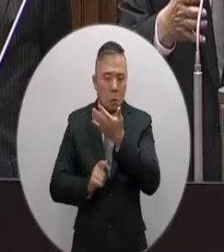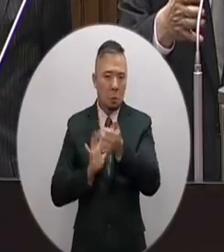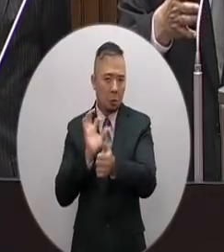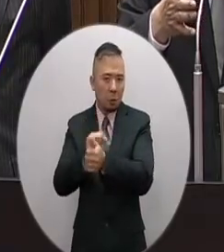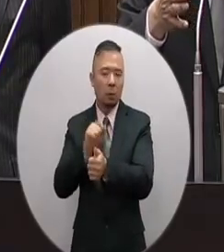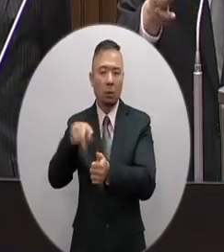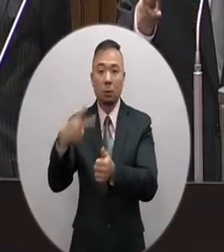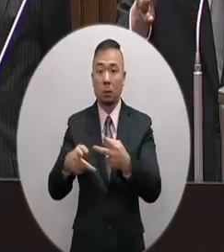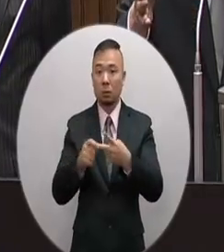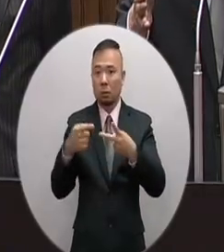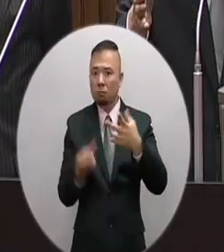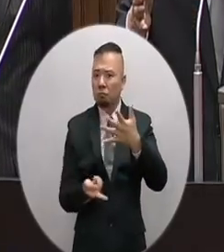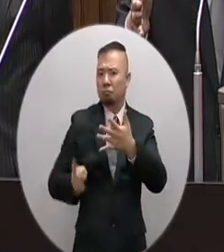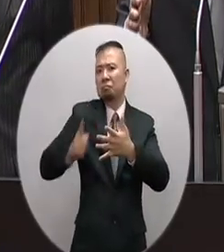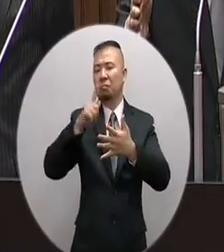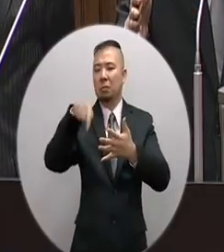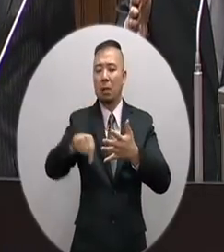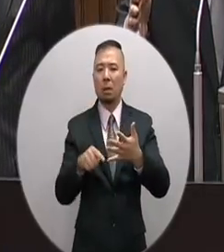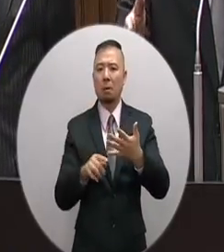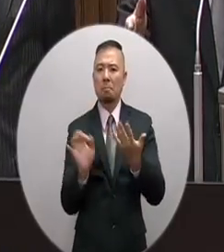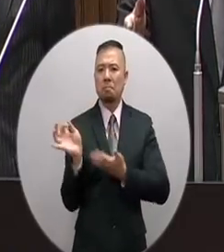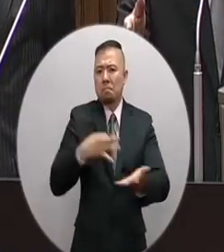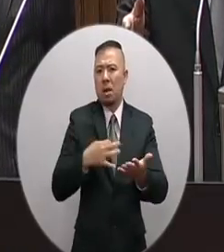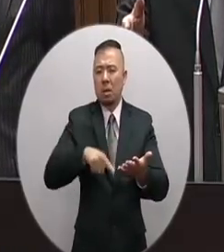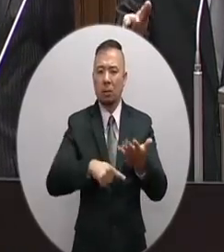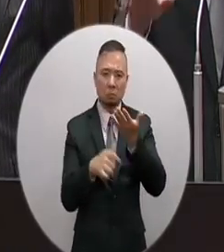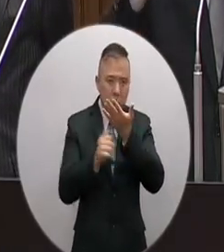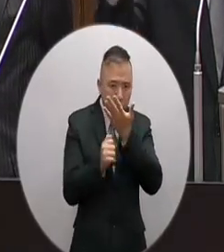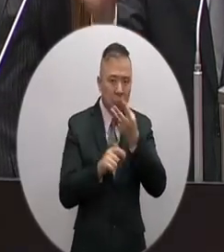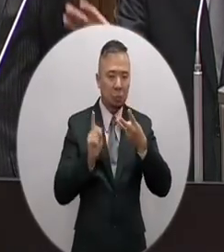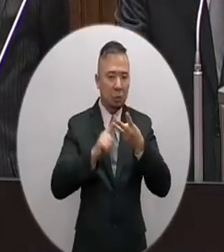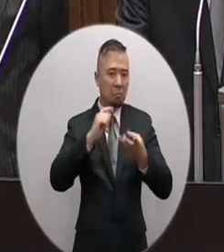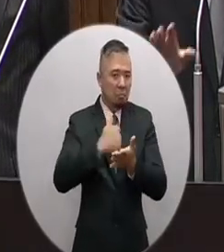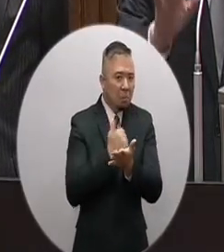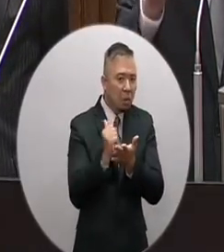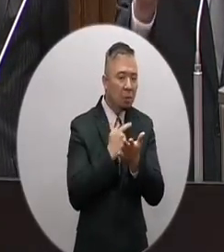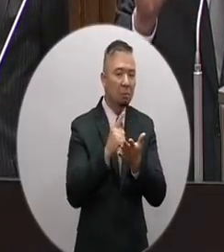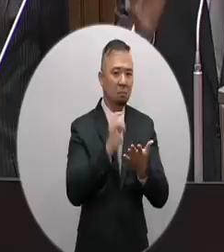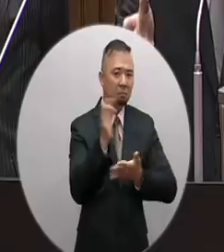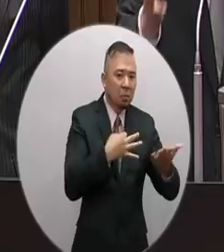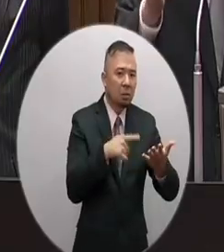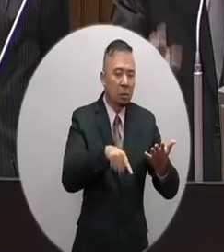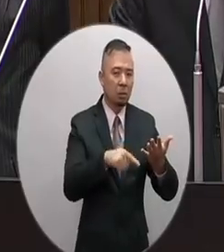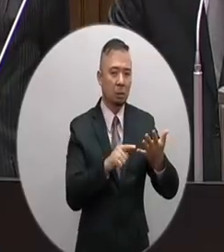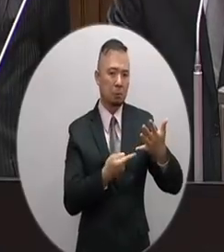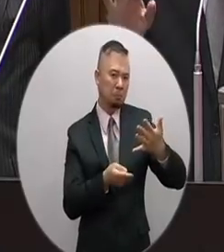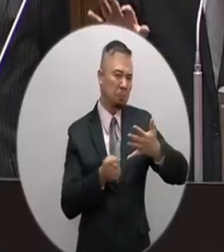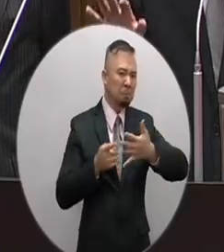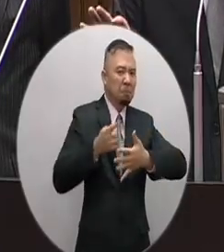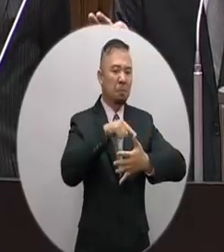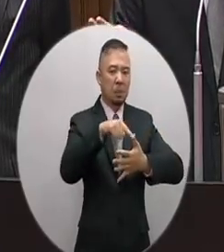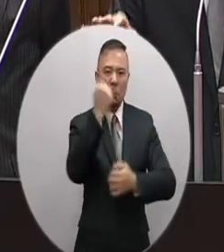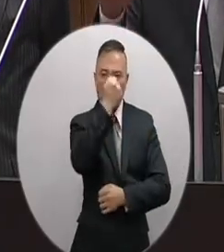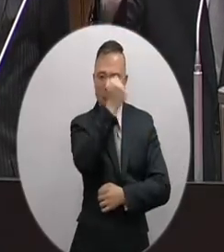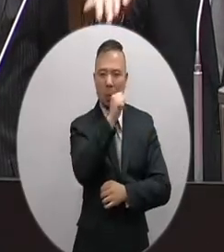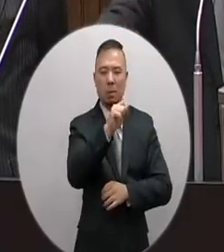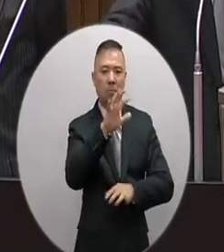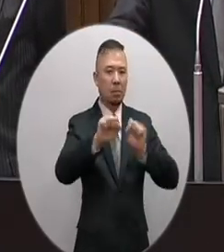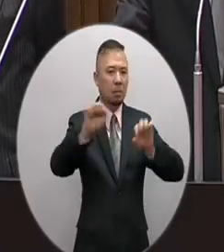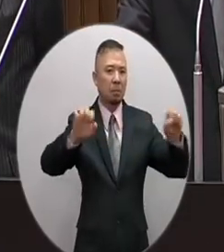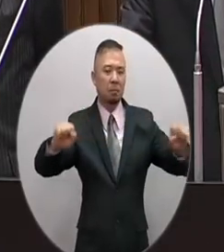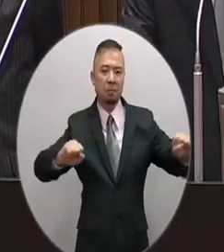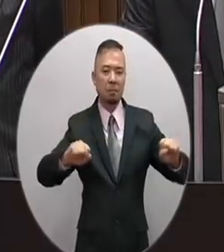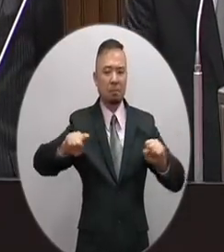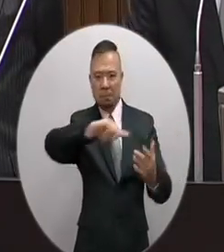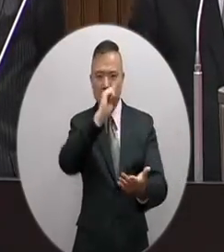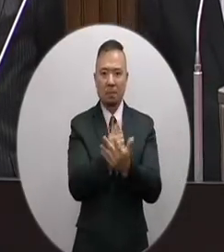制毒者，还有这个运毒者，这些要头我们要往上溯源。那另外一个呢，就是深入